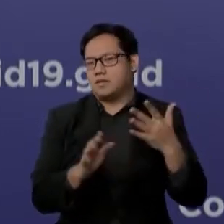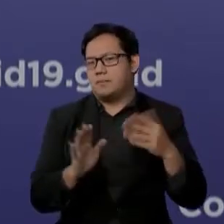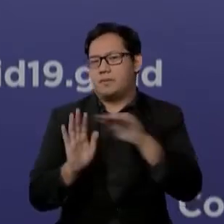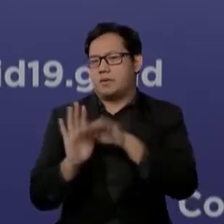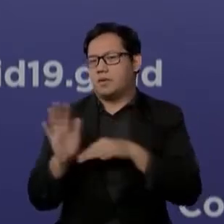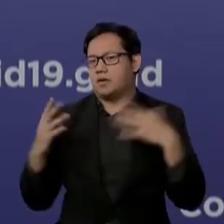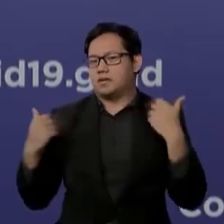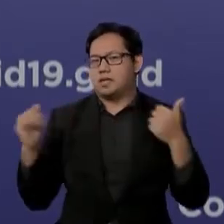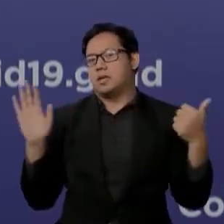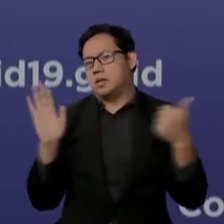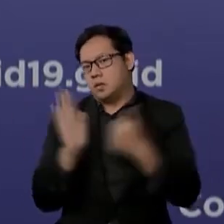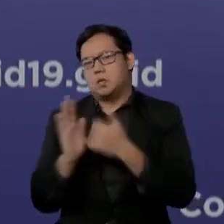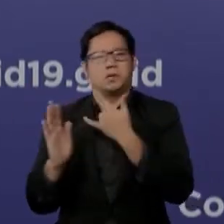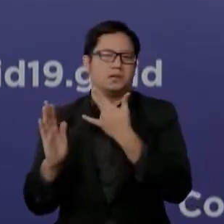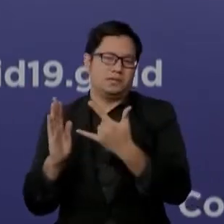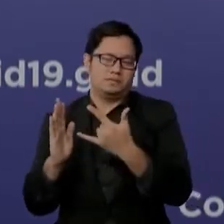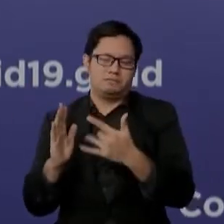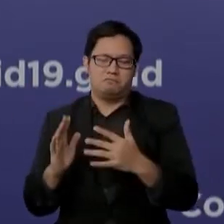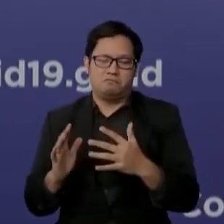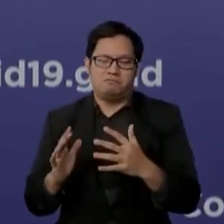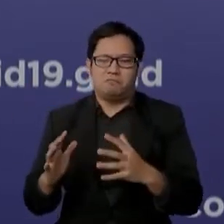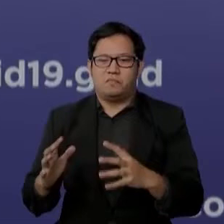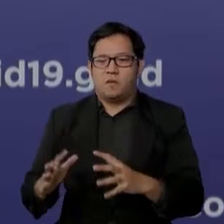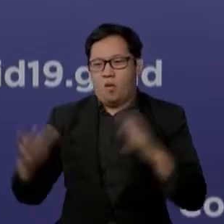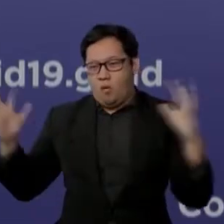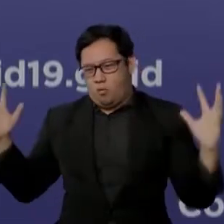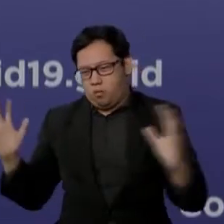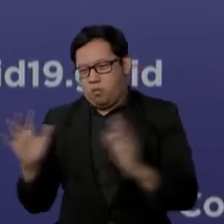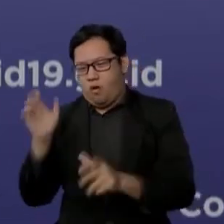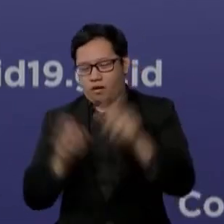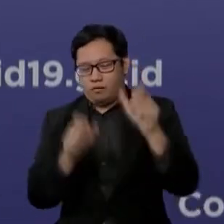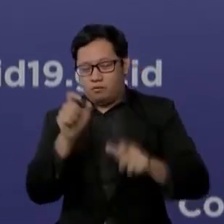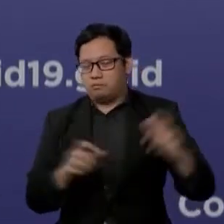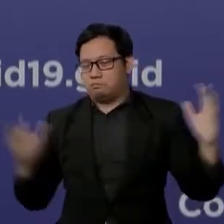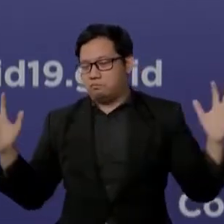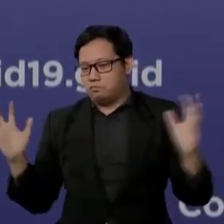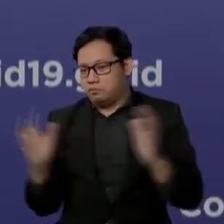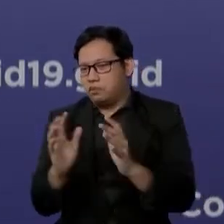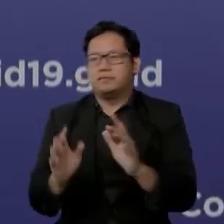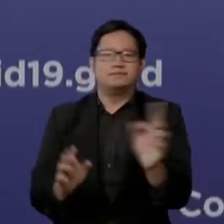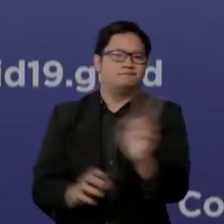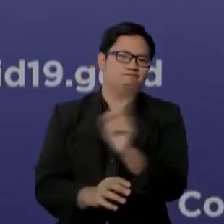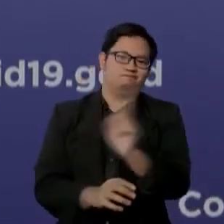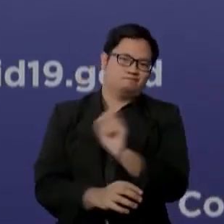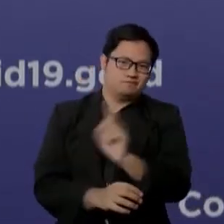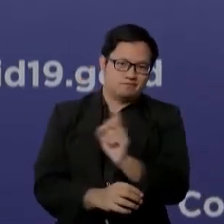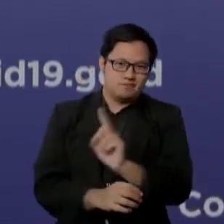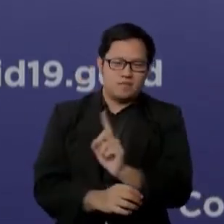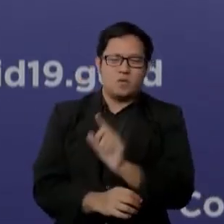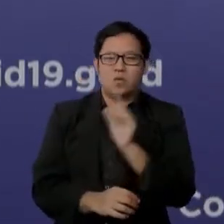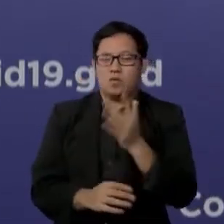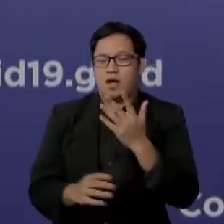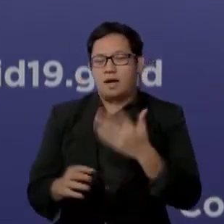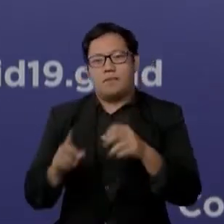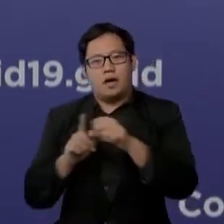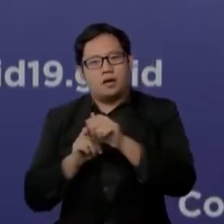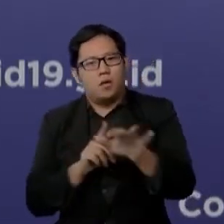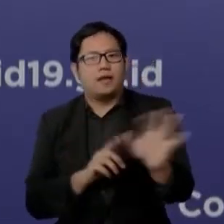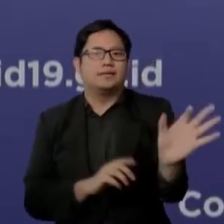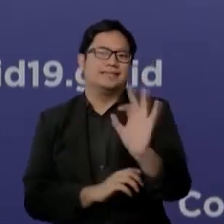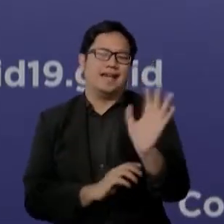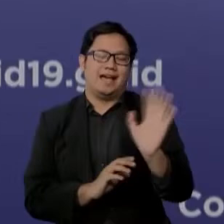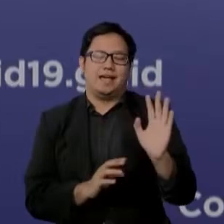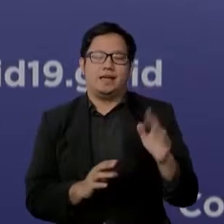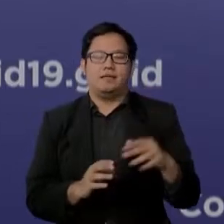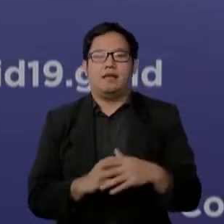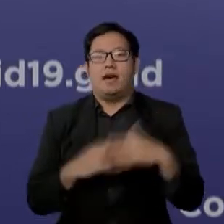kesehatan hindari kerumunan yang punya potensi untuk terjadinya penularan apalagi tidak